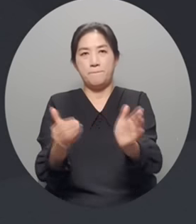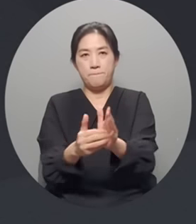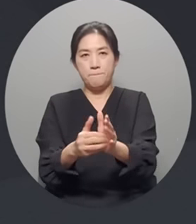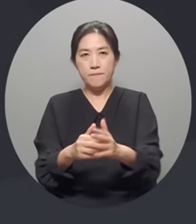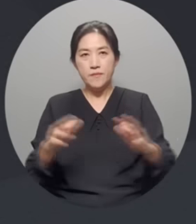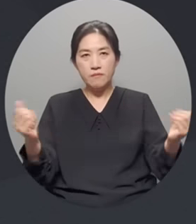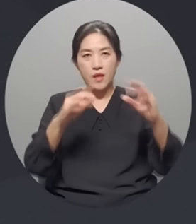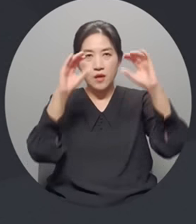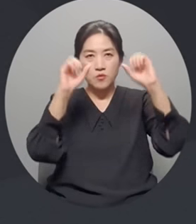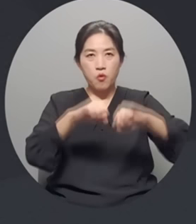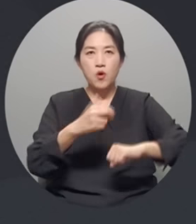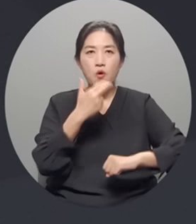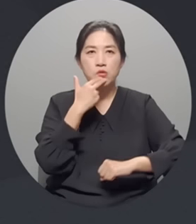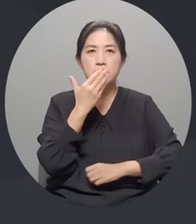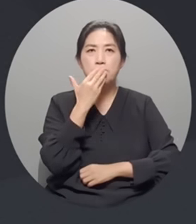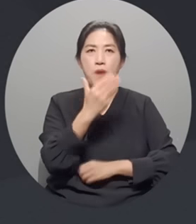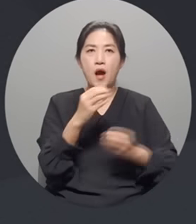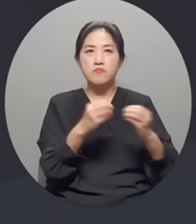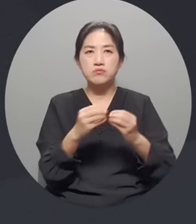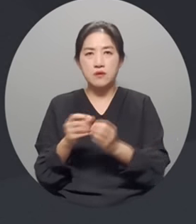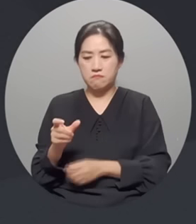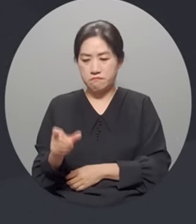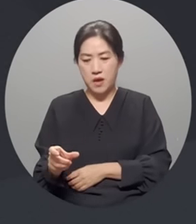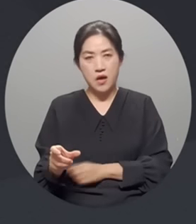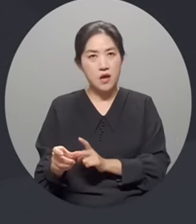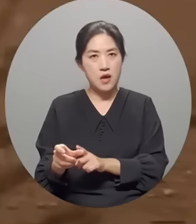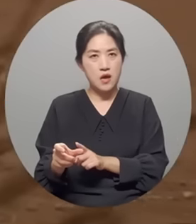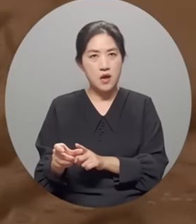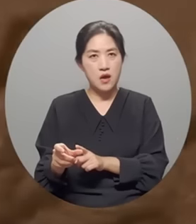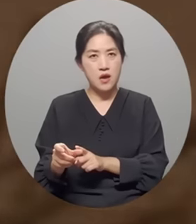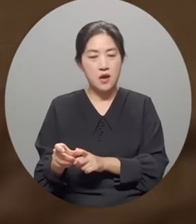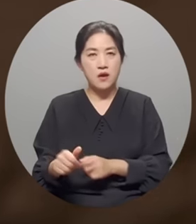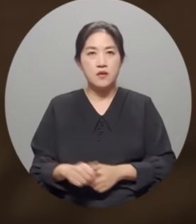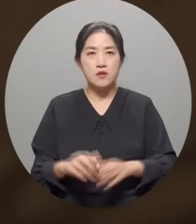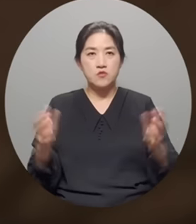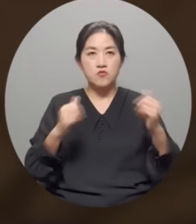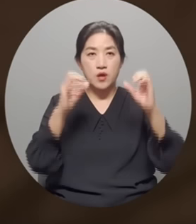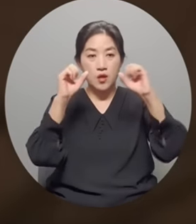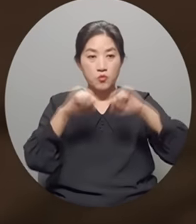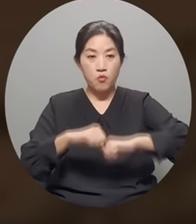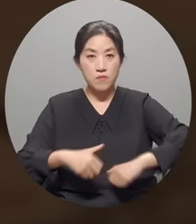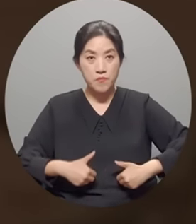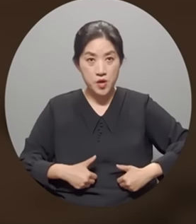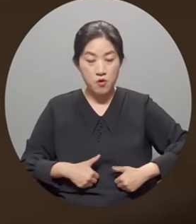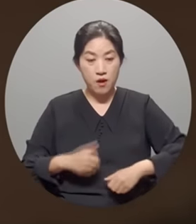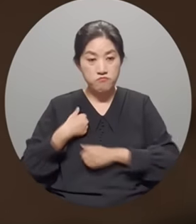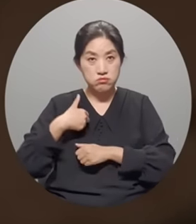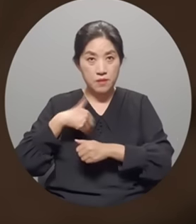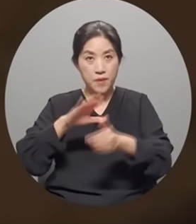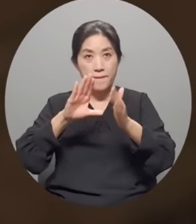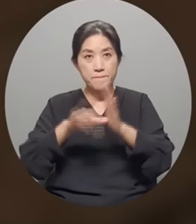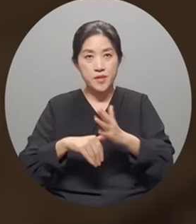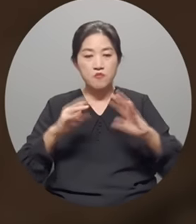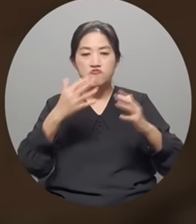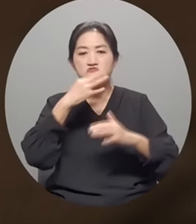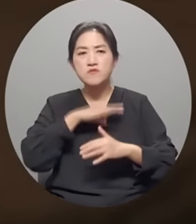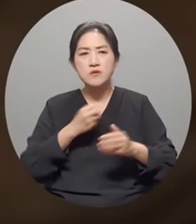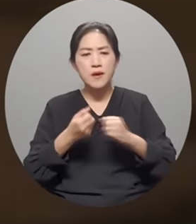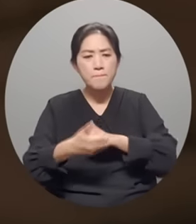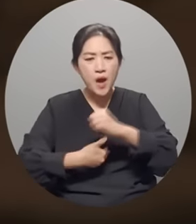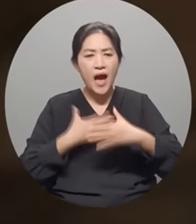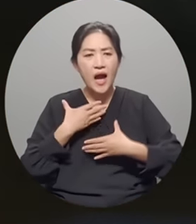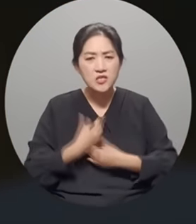국회 동의 없이 가능하다는 문구를 명시한 것으로 확인됩니다. 국회 동의가 필요한 부대 파병 시에는 국익에 미치는 영향과